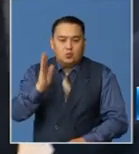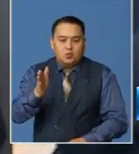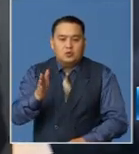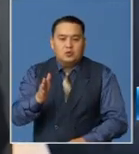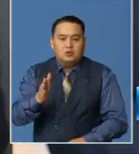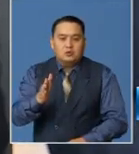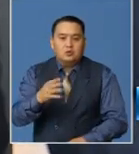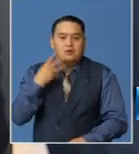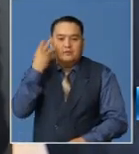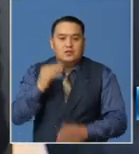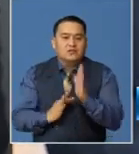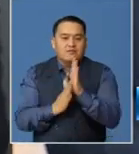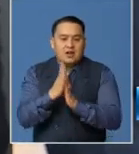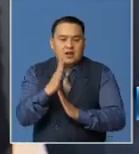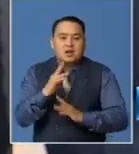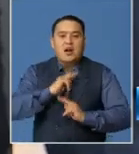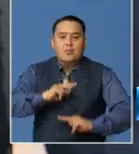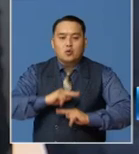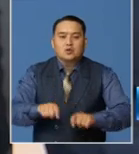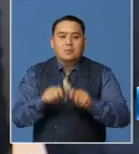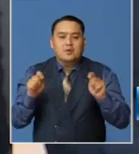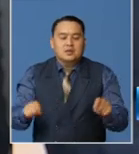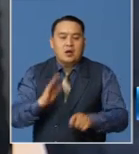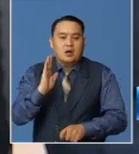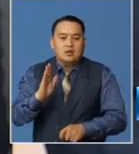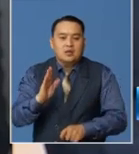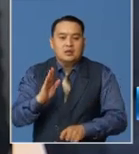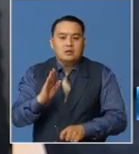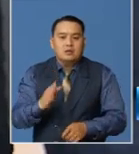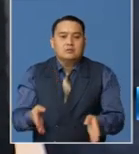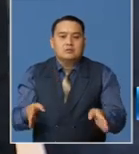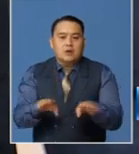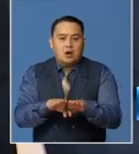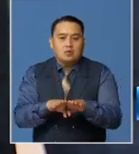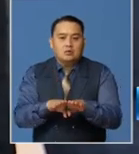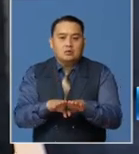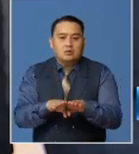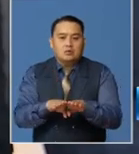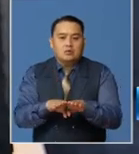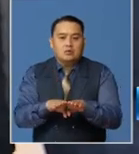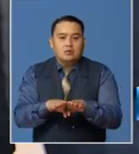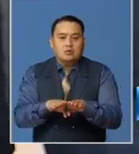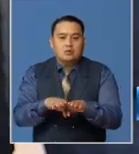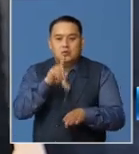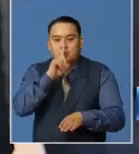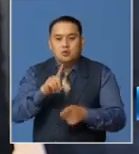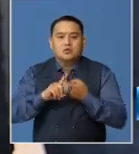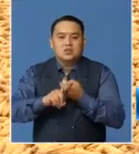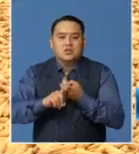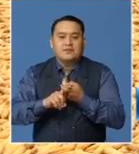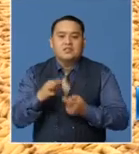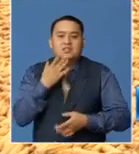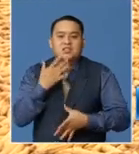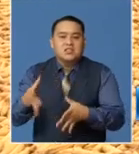стекло выращивать опять же рабочие места сельском хозяйстве мы закроем свою внутреннюю потребность не будем зависеть от импорта